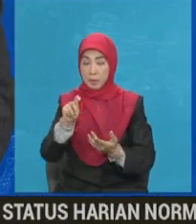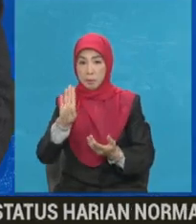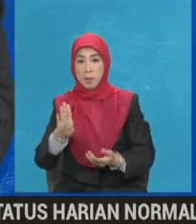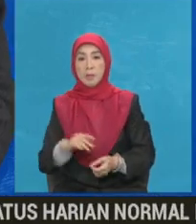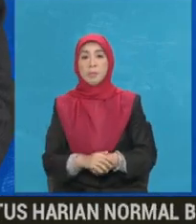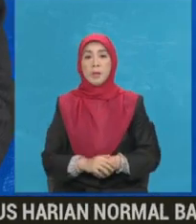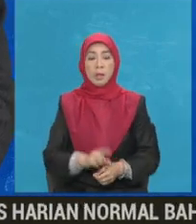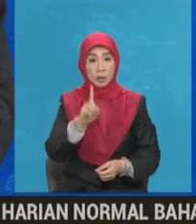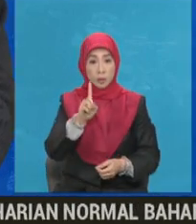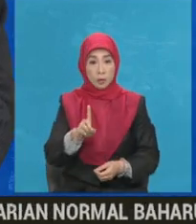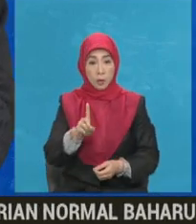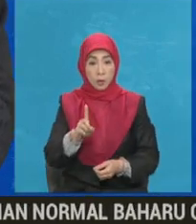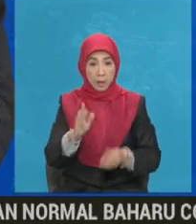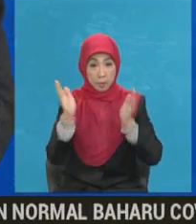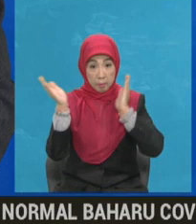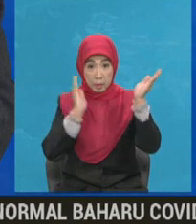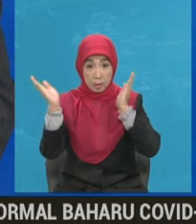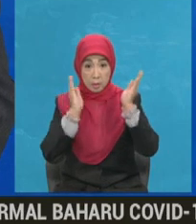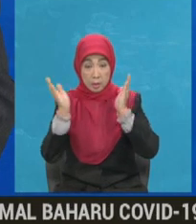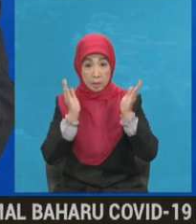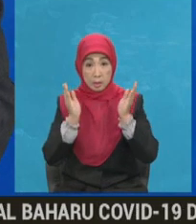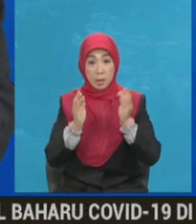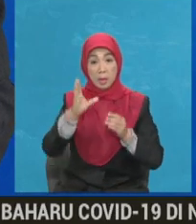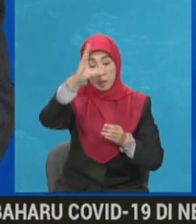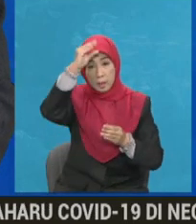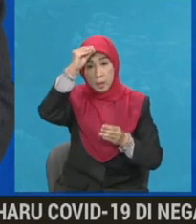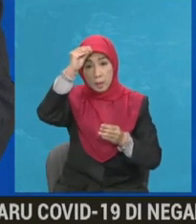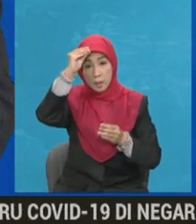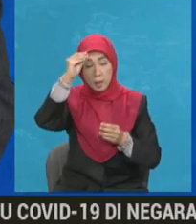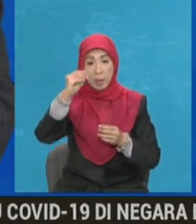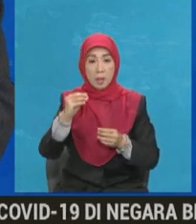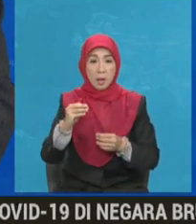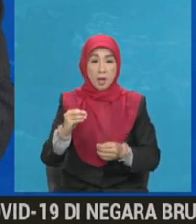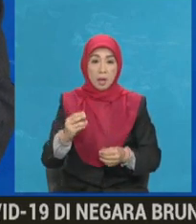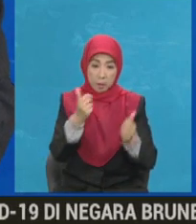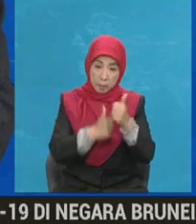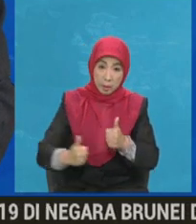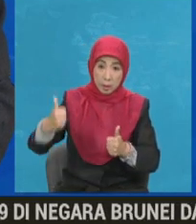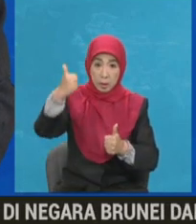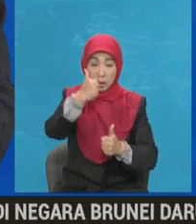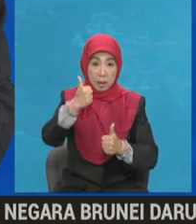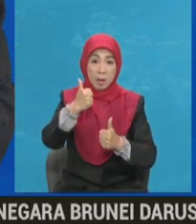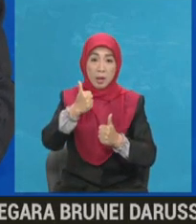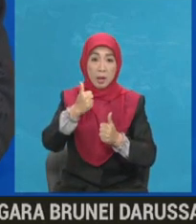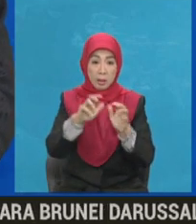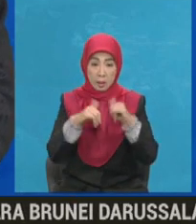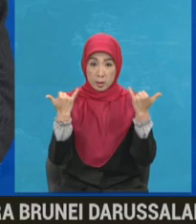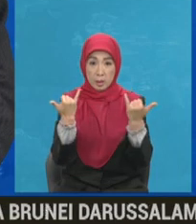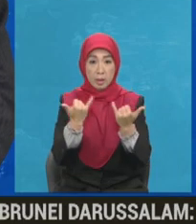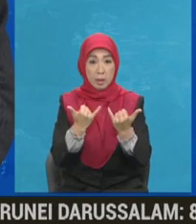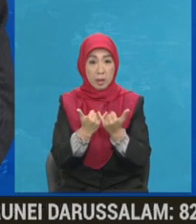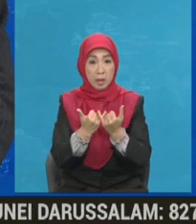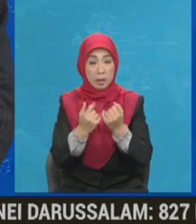Hai seorang lelaki warga Malaysia Jo pencucian yang merupakan pengaruh urusan bagi bonfa hardware companies dan bahan